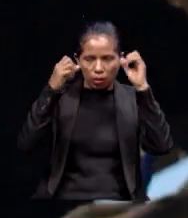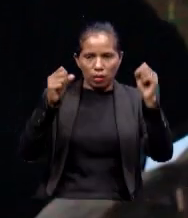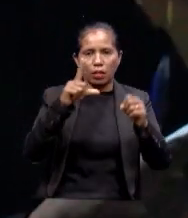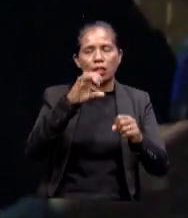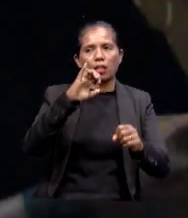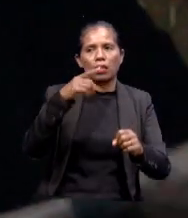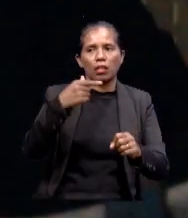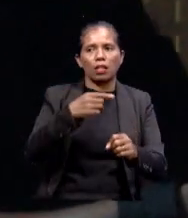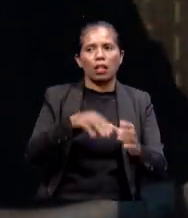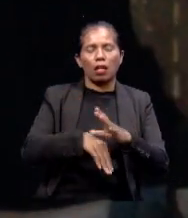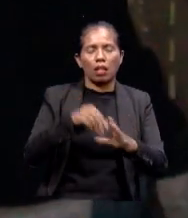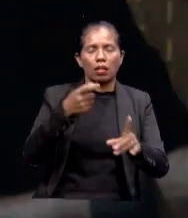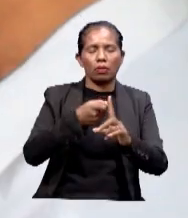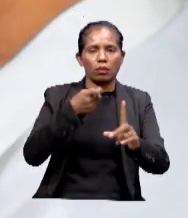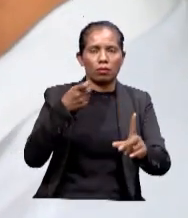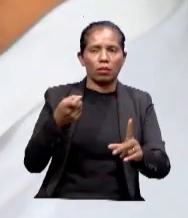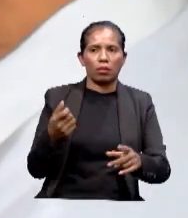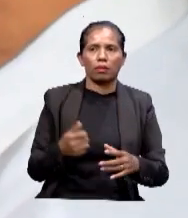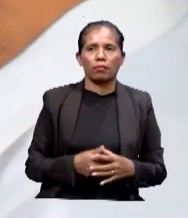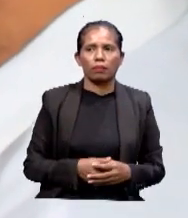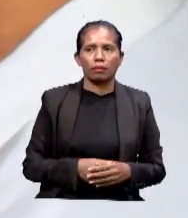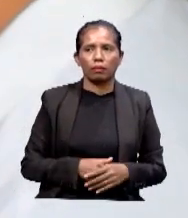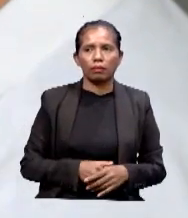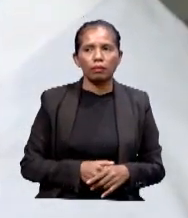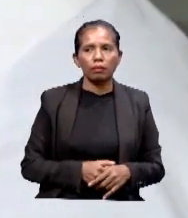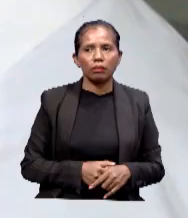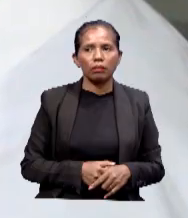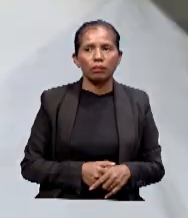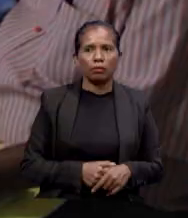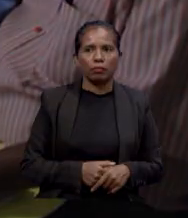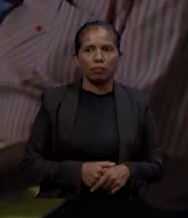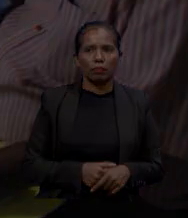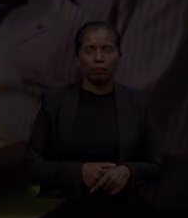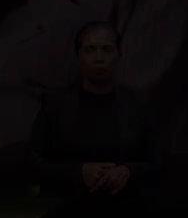resignan ona husinia kargum. David Gonçalves, Tomé da Silva, Yemen.